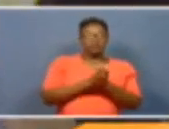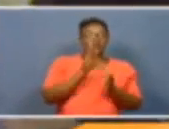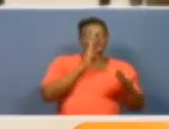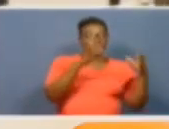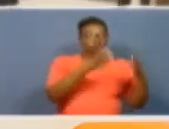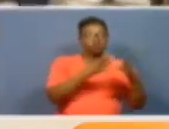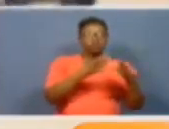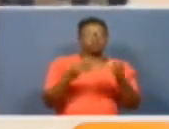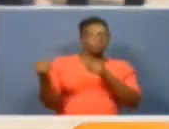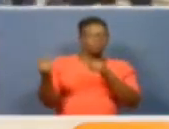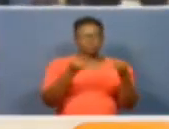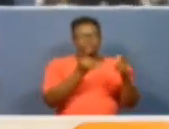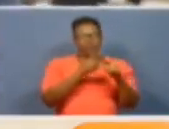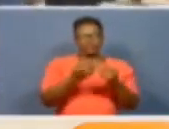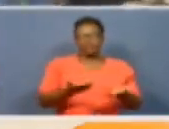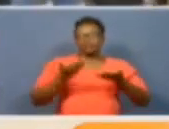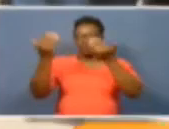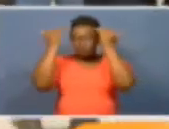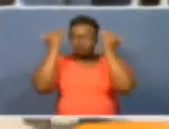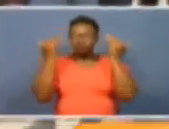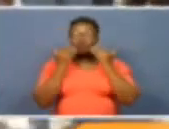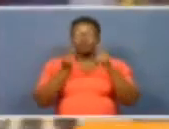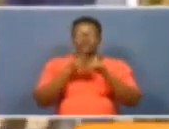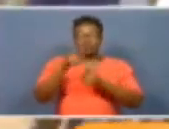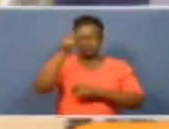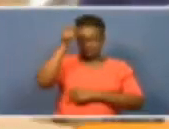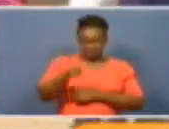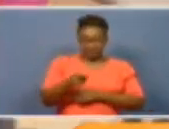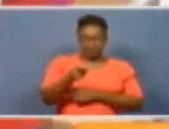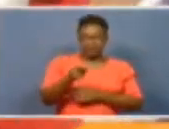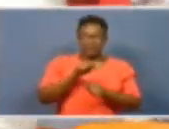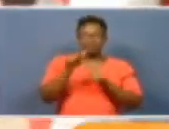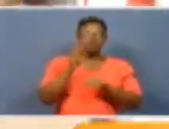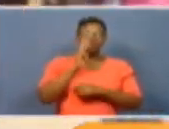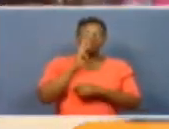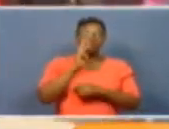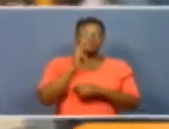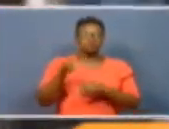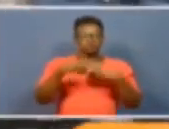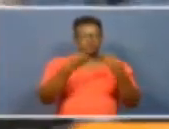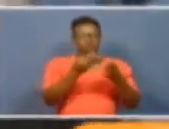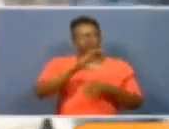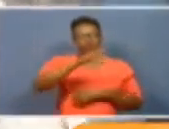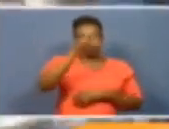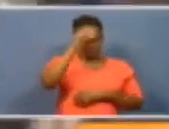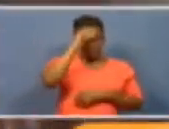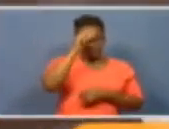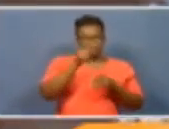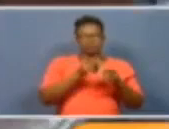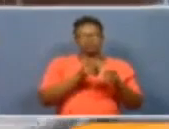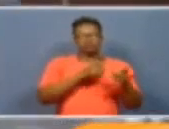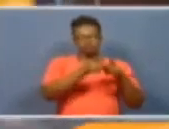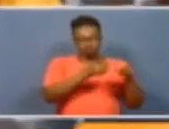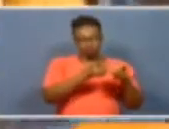mahakamani na uamuzi ukatolewa na kukabidhi usimamizi wa masuala ya maji kwa serikali ya kaunti. Na baada ya mvutano kwa